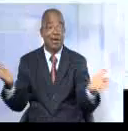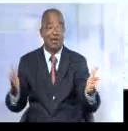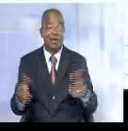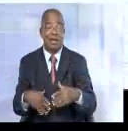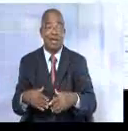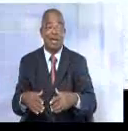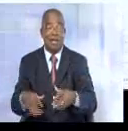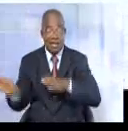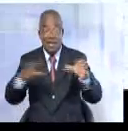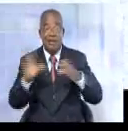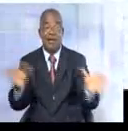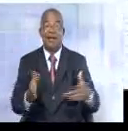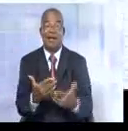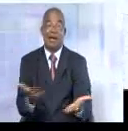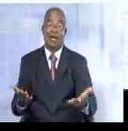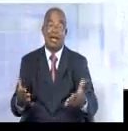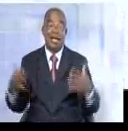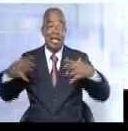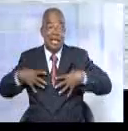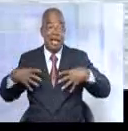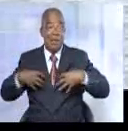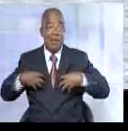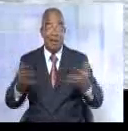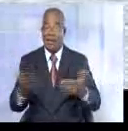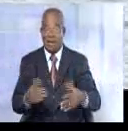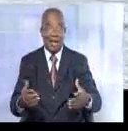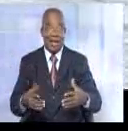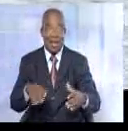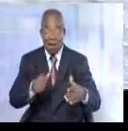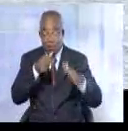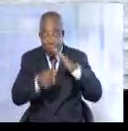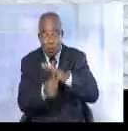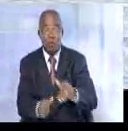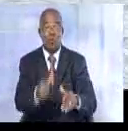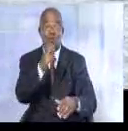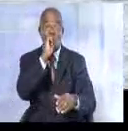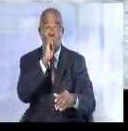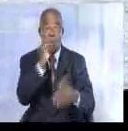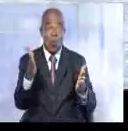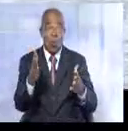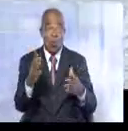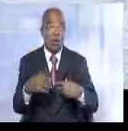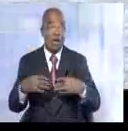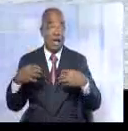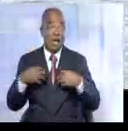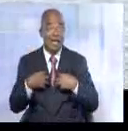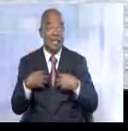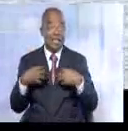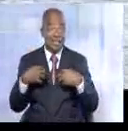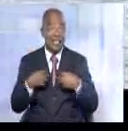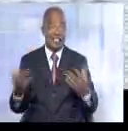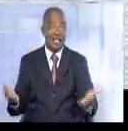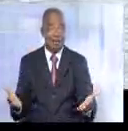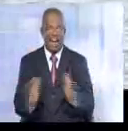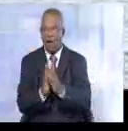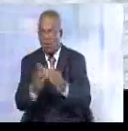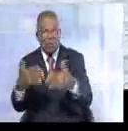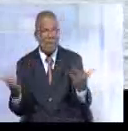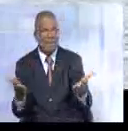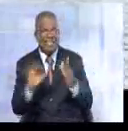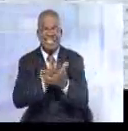là. Olivier a le poumon d'un amphibien. Il peut passer en moyenne 10 minutes sous l'eau. Une performance qu'il entend améliorer s'il a le soutien d'un